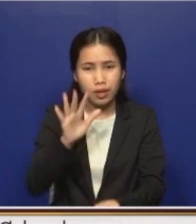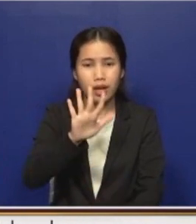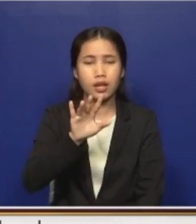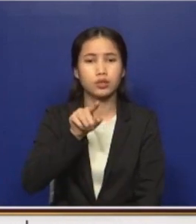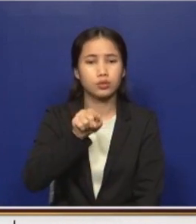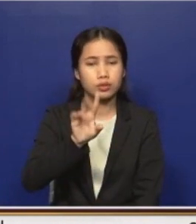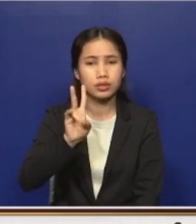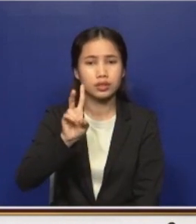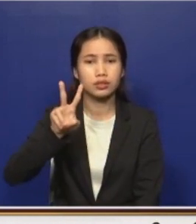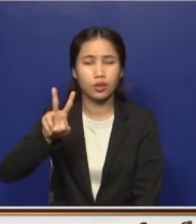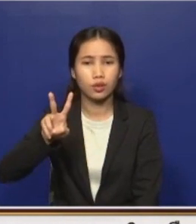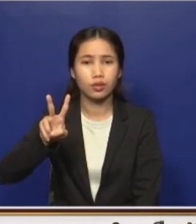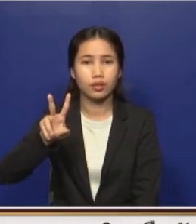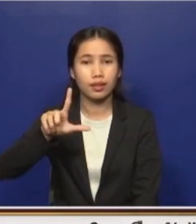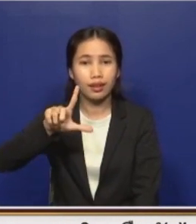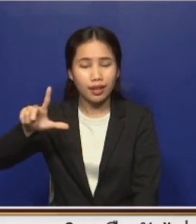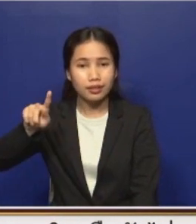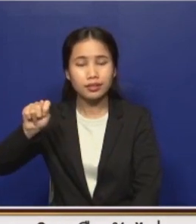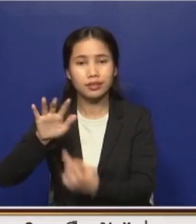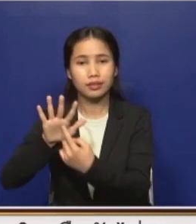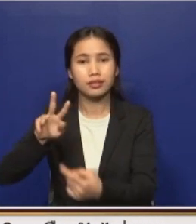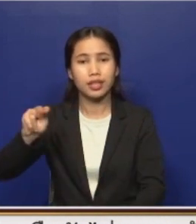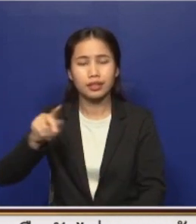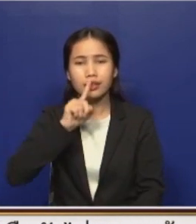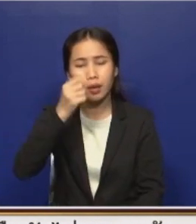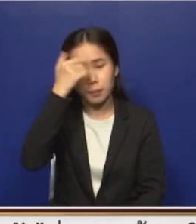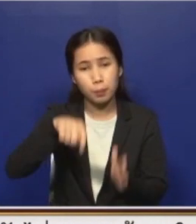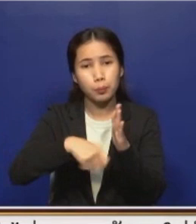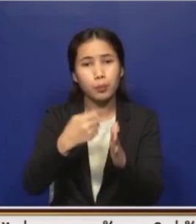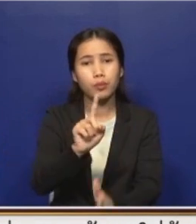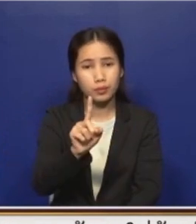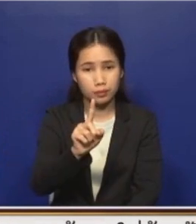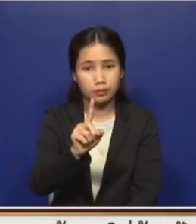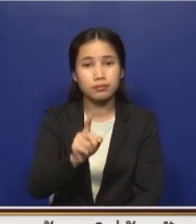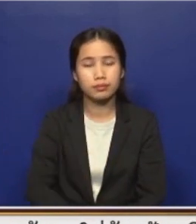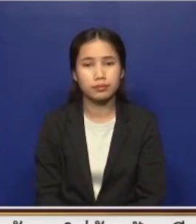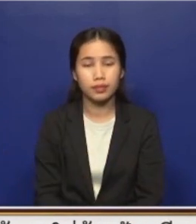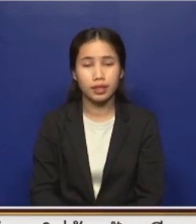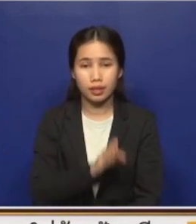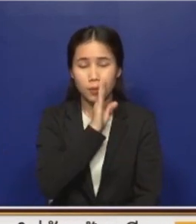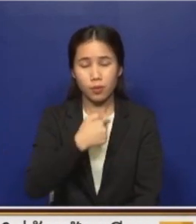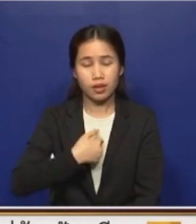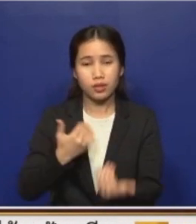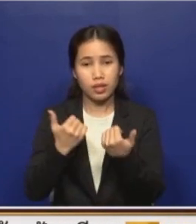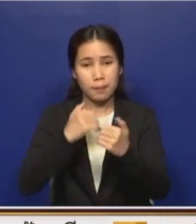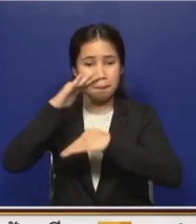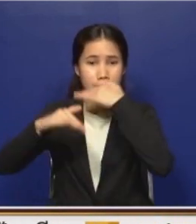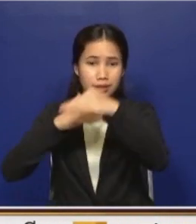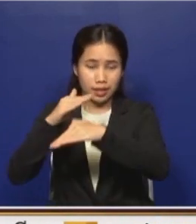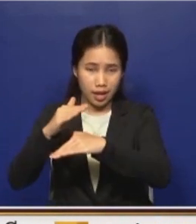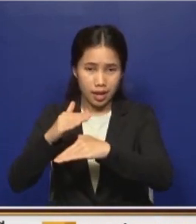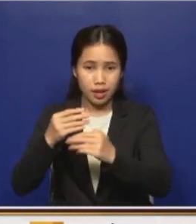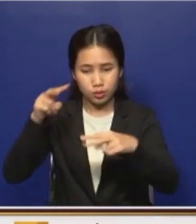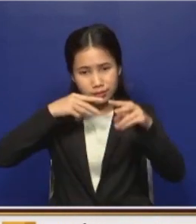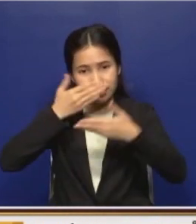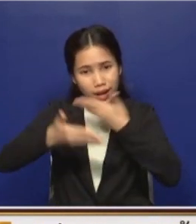ปีหน้าเราตกเป็นที่4แล้วเผลอๆจีนขึ้นมาเป็นอันดับ3ฮะแล้วท่านกลับมามันทำไมเหลือ5ล้